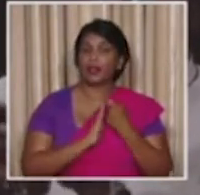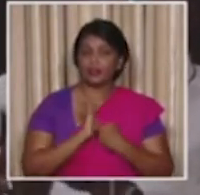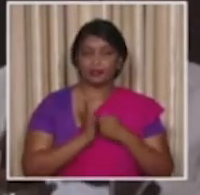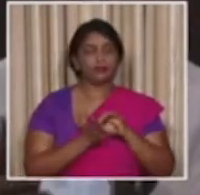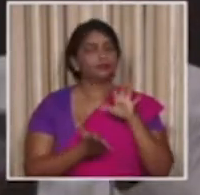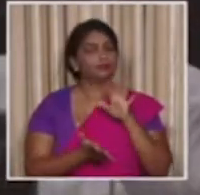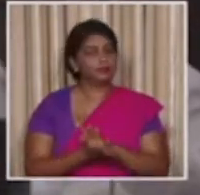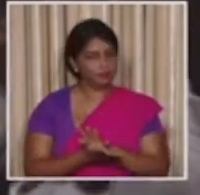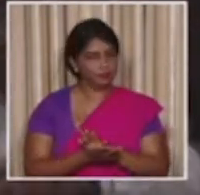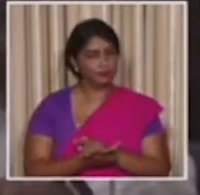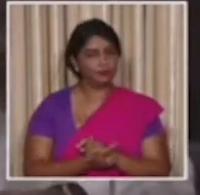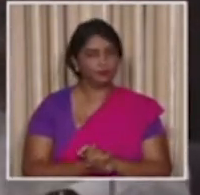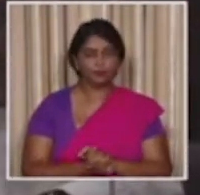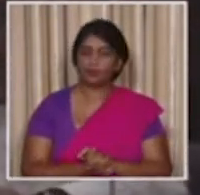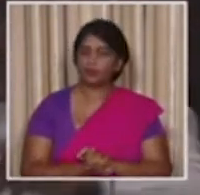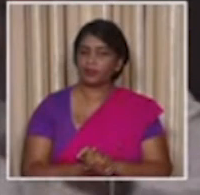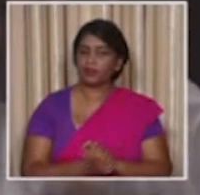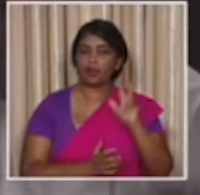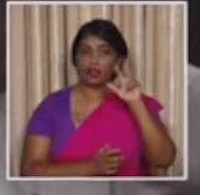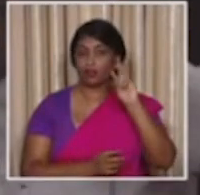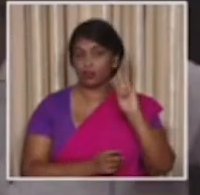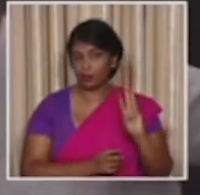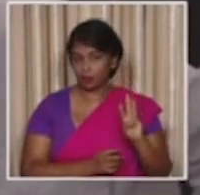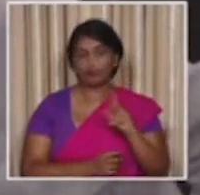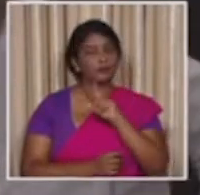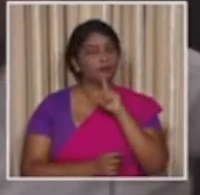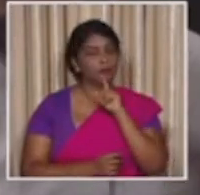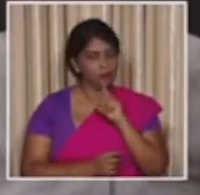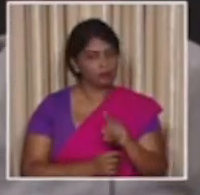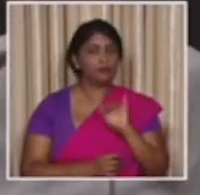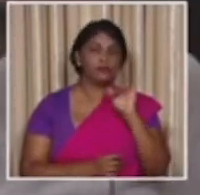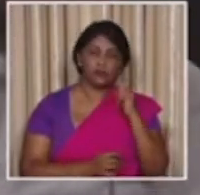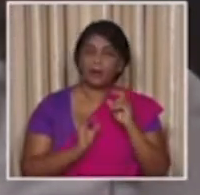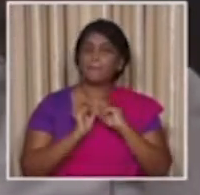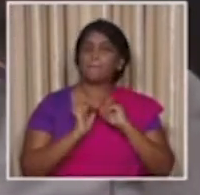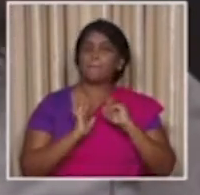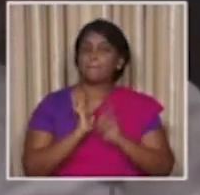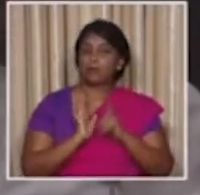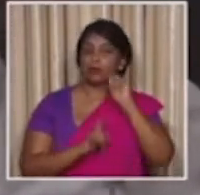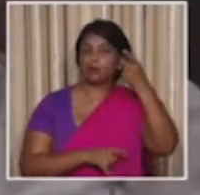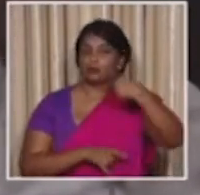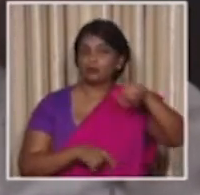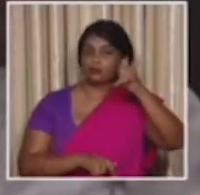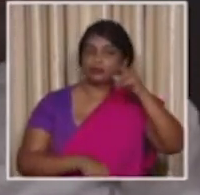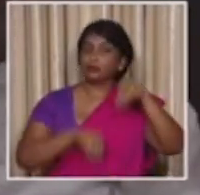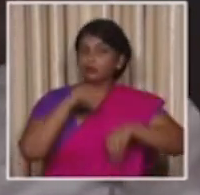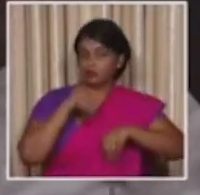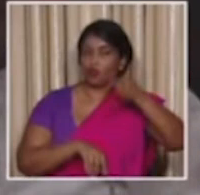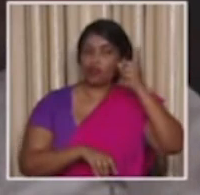පත්වීම. ඒ වගේම 83 වගන්තිය සඳහන් වන්නේ ඇතැම් කෙටුම් පොත් ජනමත විචාරණයකදී අනුමත